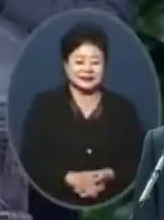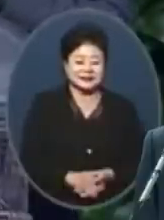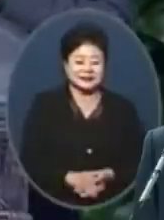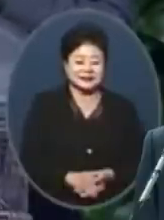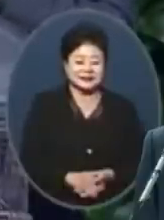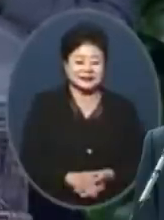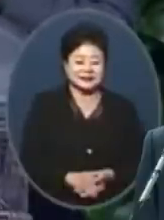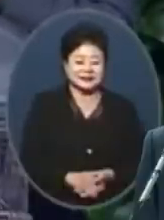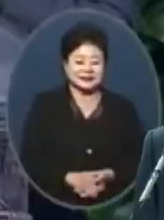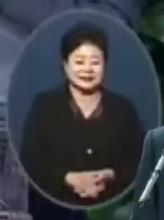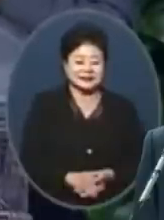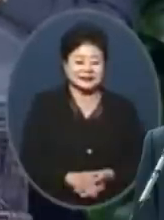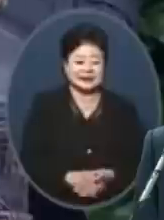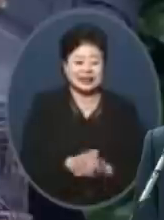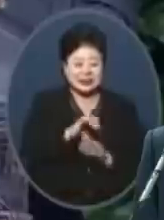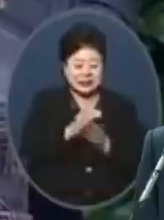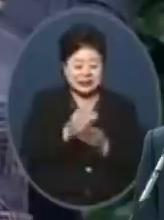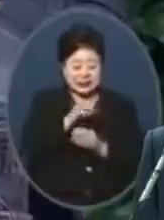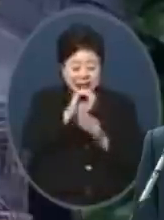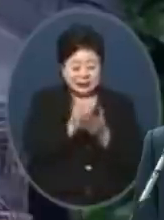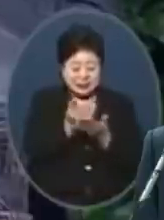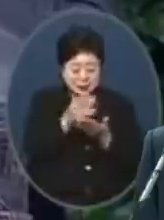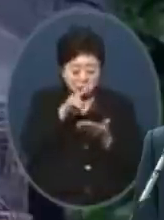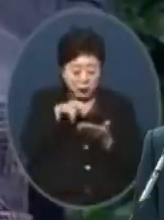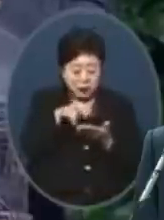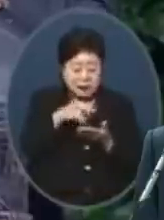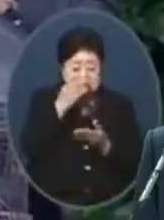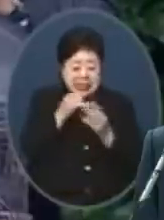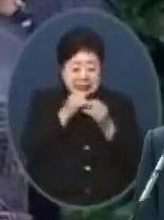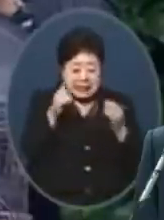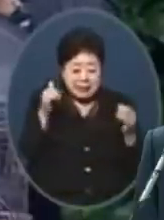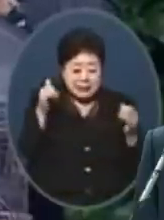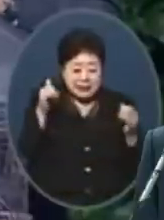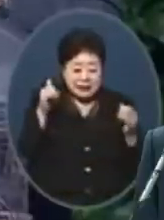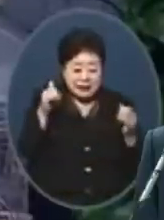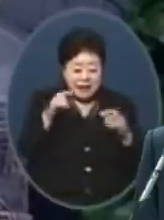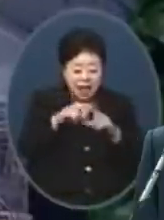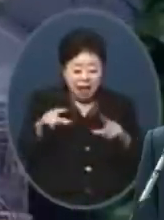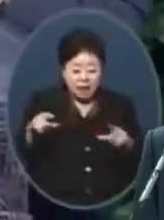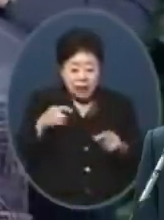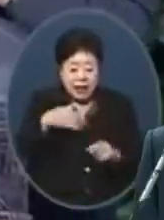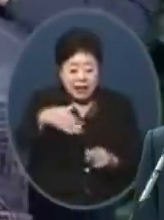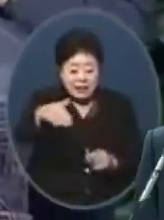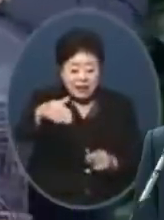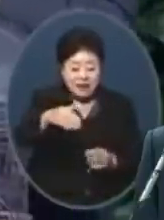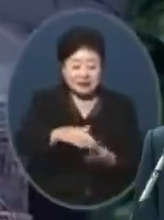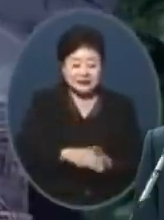miracle. 우리가 성경에 보면 이스라엘 백성이 애굽에 내려가서